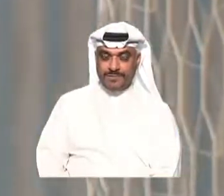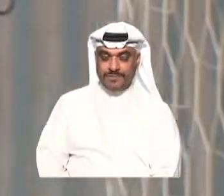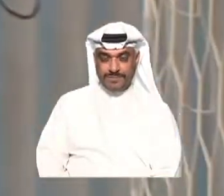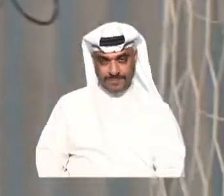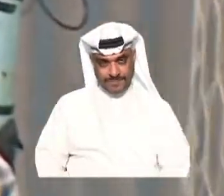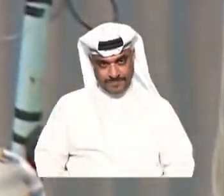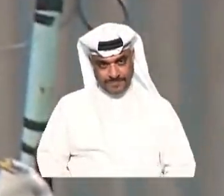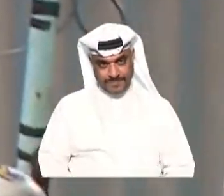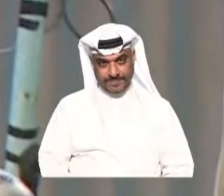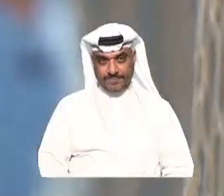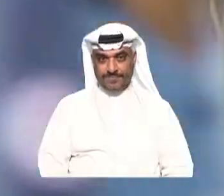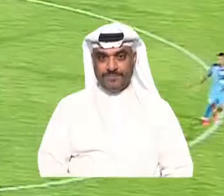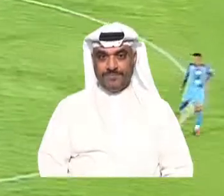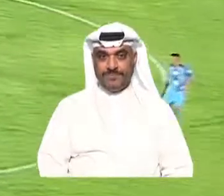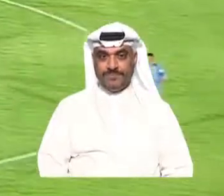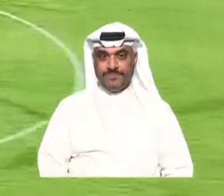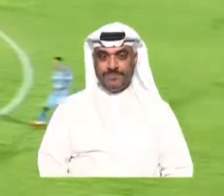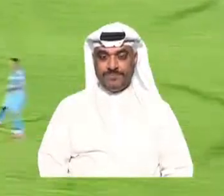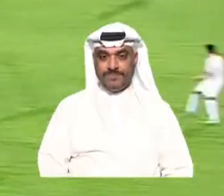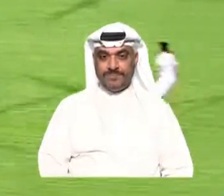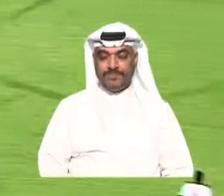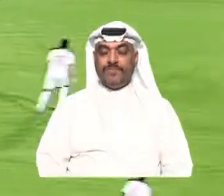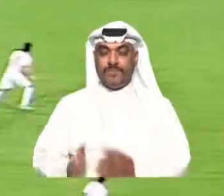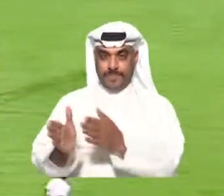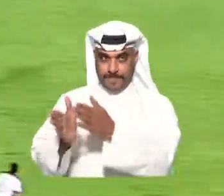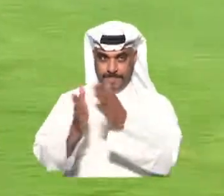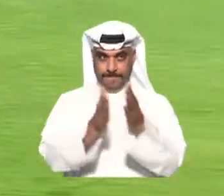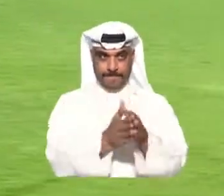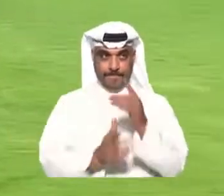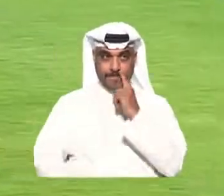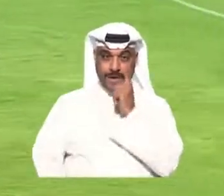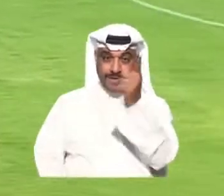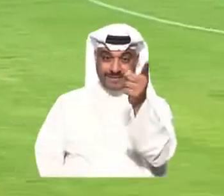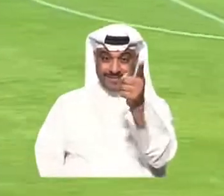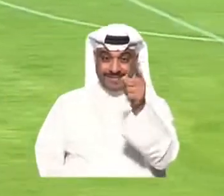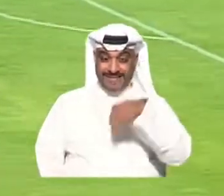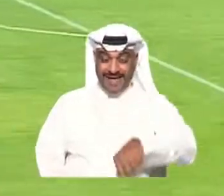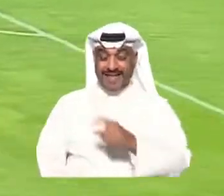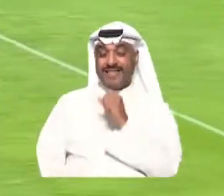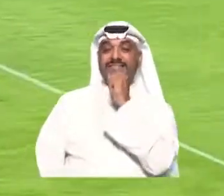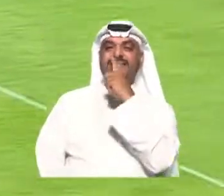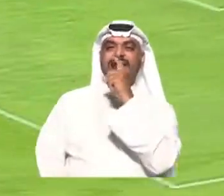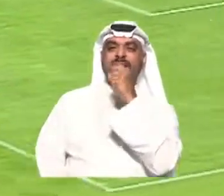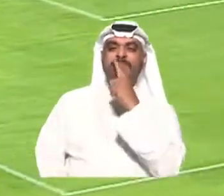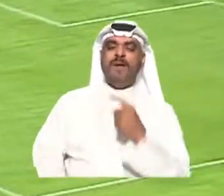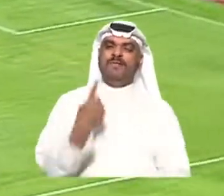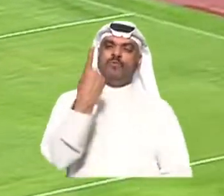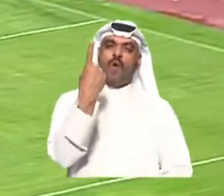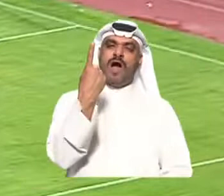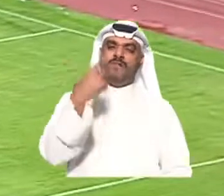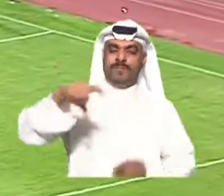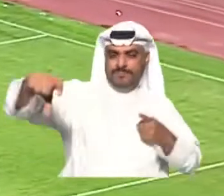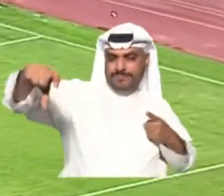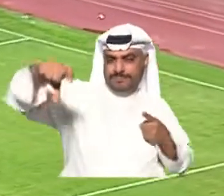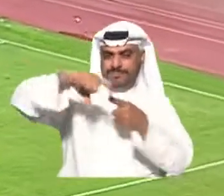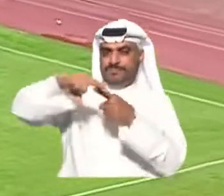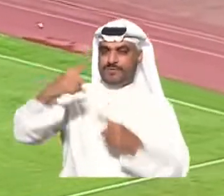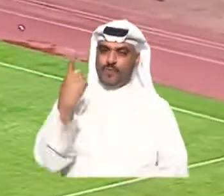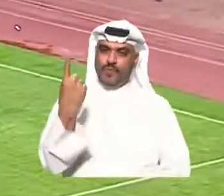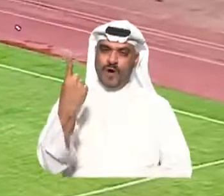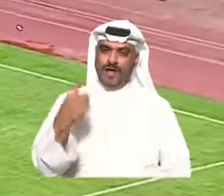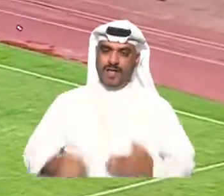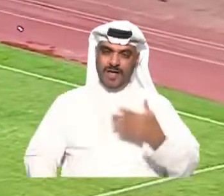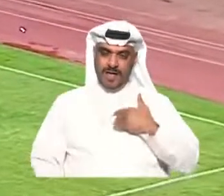هدف على عباس. في حين اكتفى السماوي بهدف واحد سجله حسين الموسوي. احتجنا الثلاث نقاط